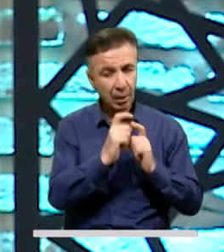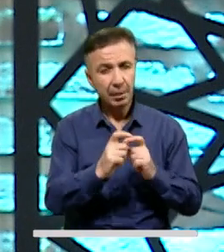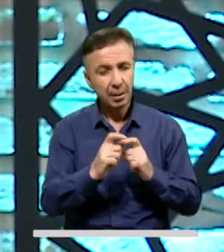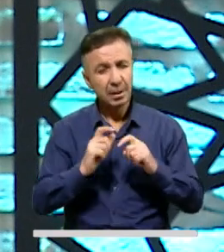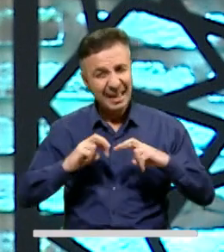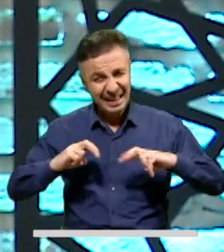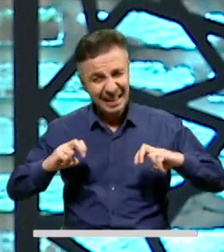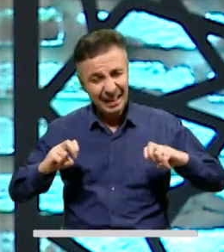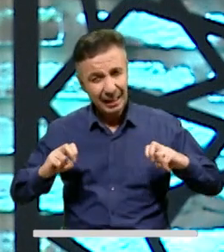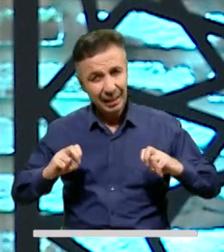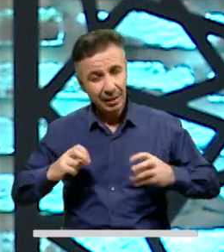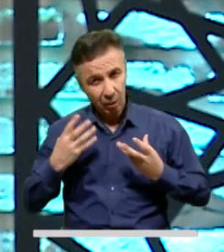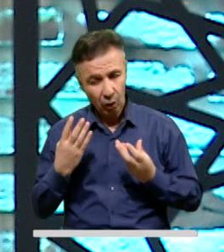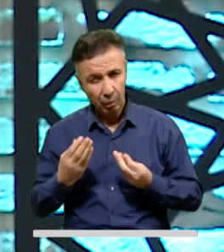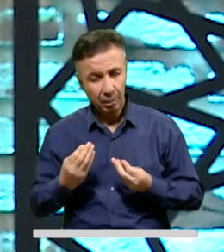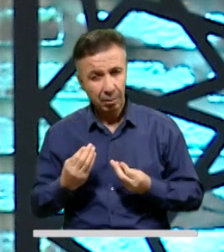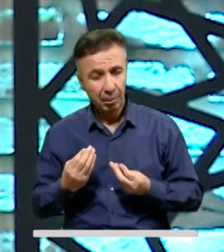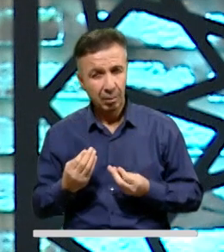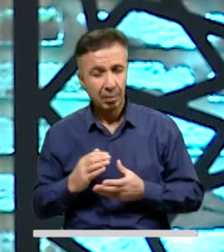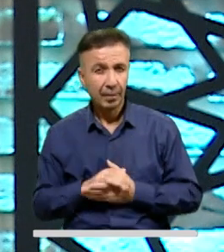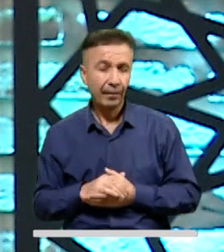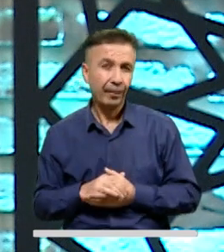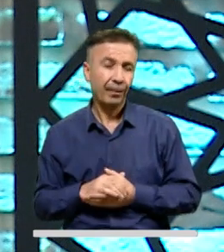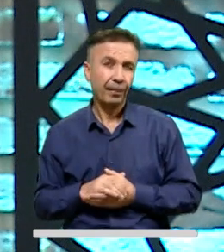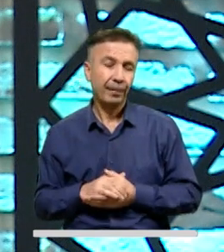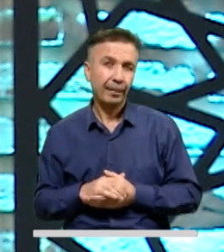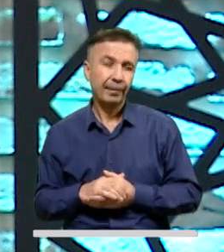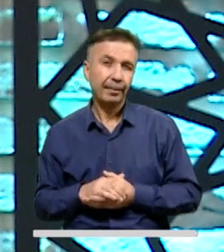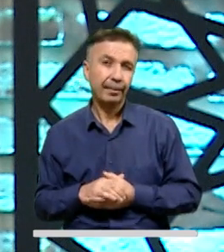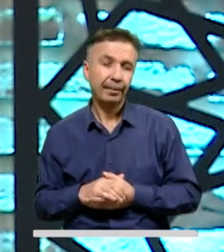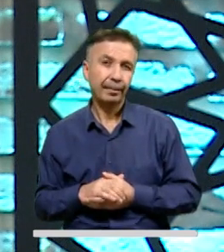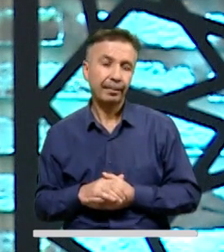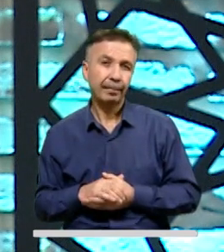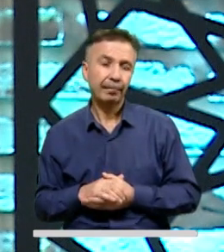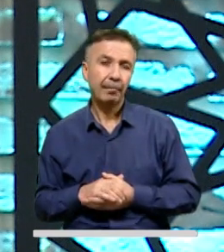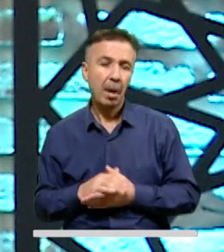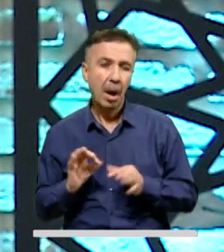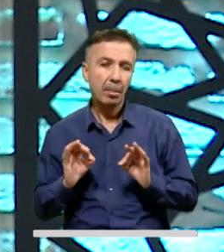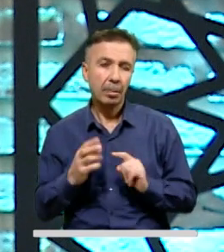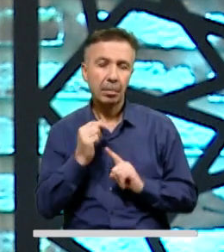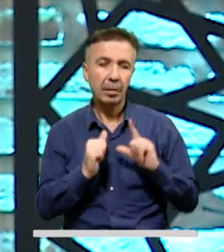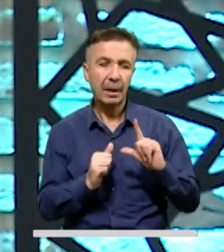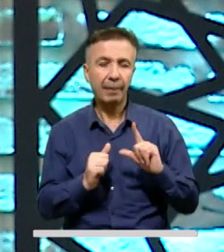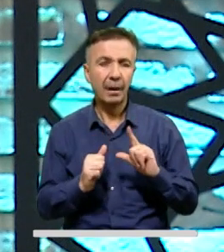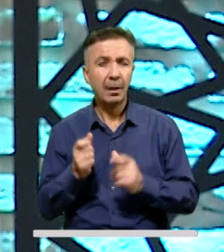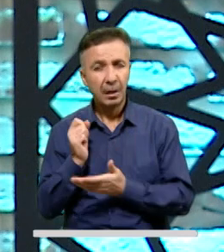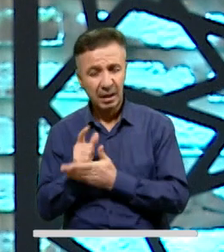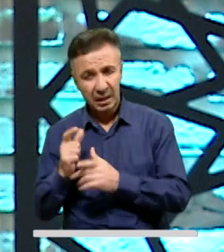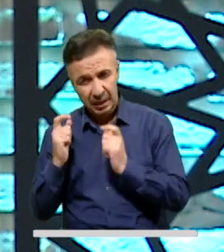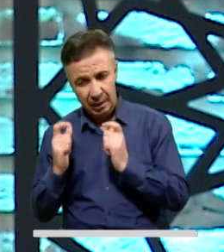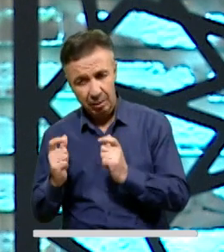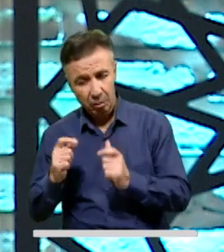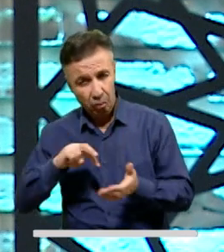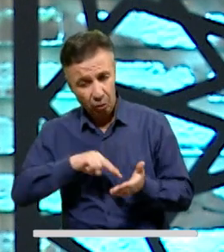detaylar istenilebilir. Bu durumda sorunun cevabı da ona göre şekil alacaktır. Her il ve ilçe müftülüğümüze gittiğiniz zaman bu